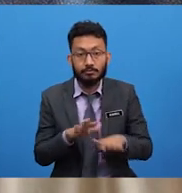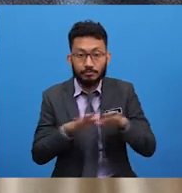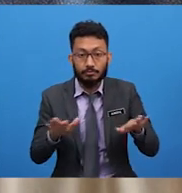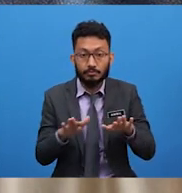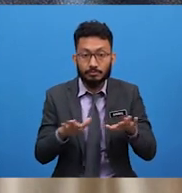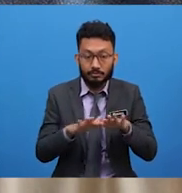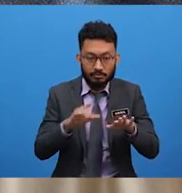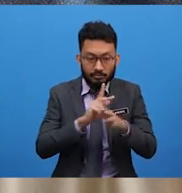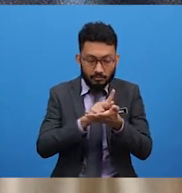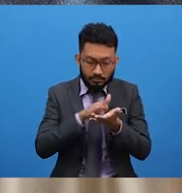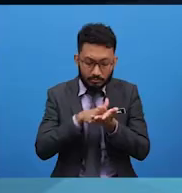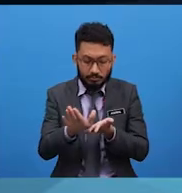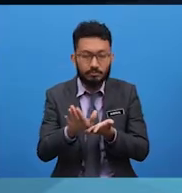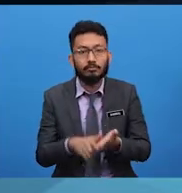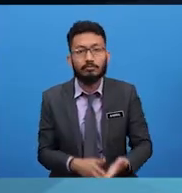licin.